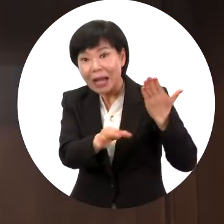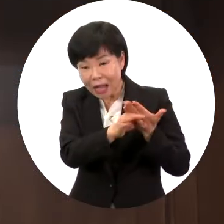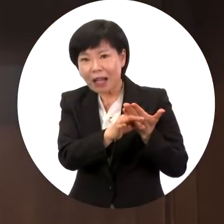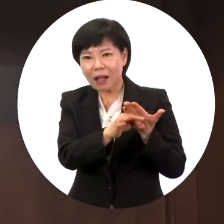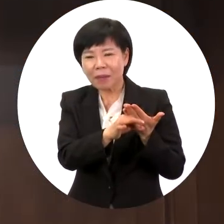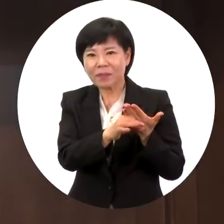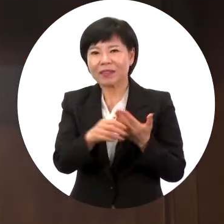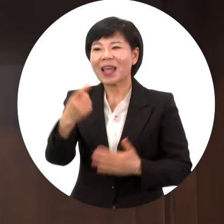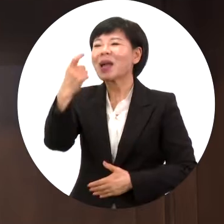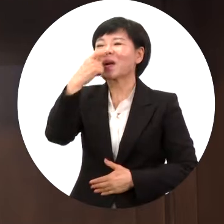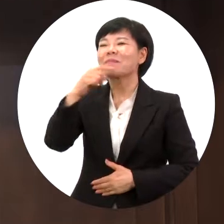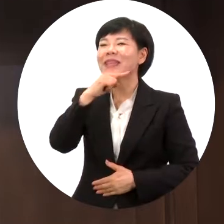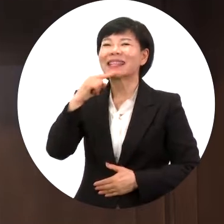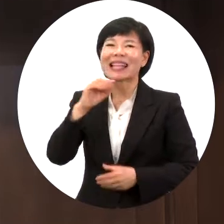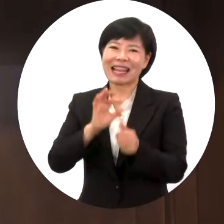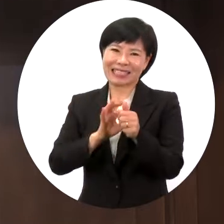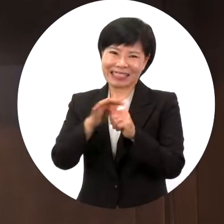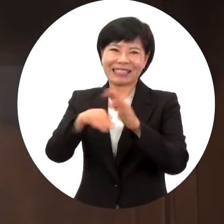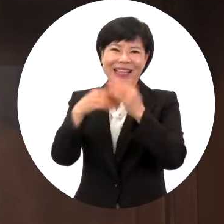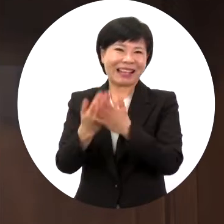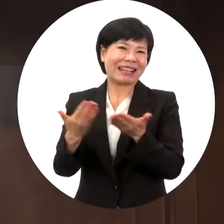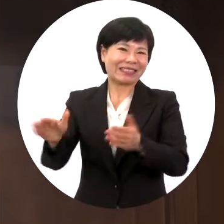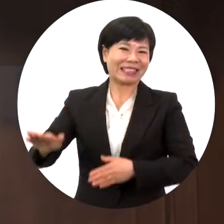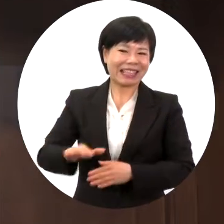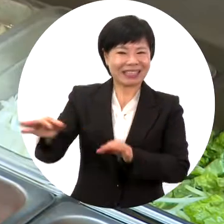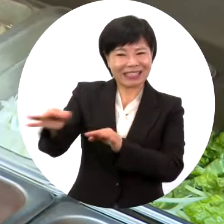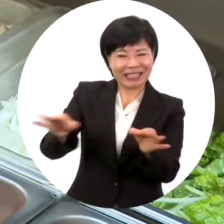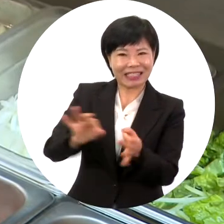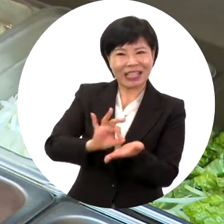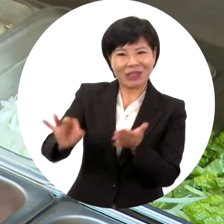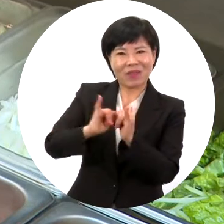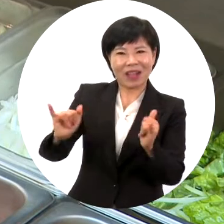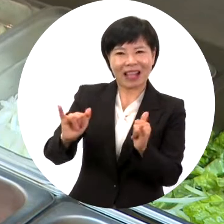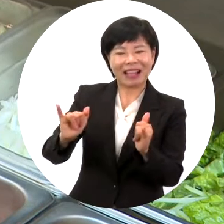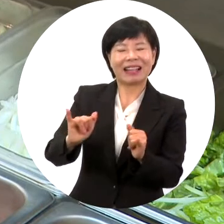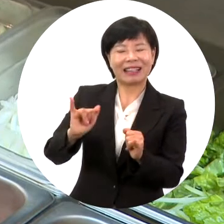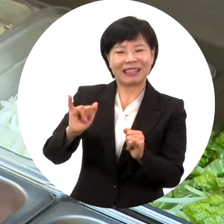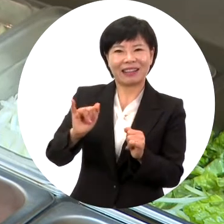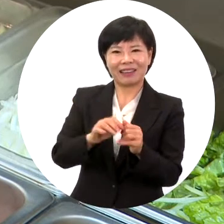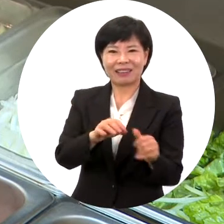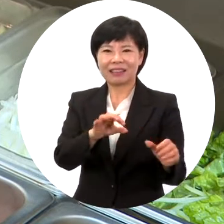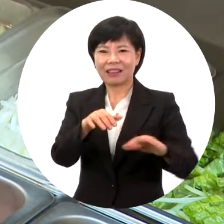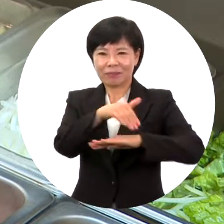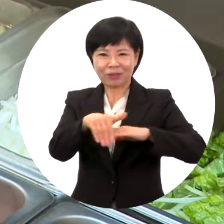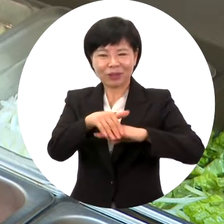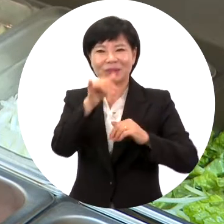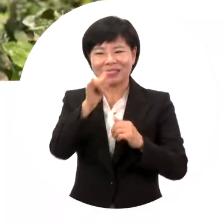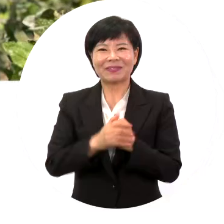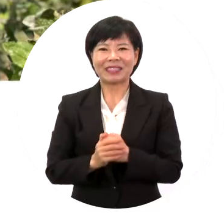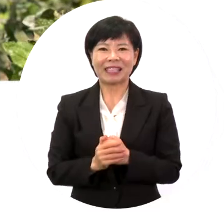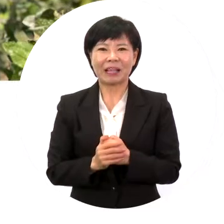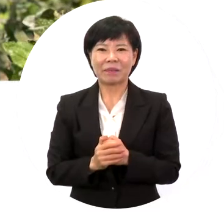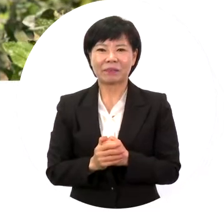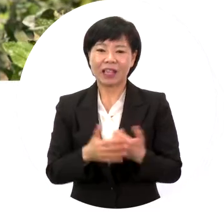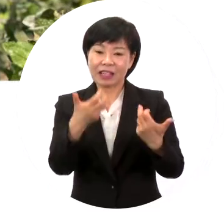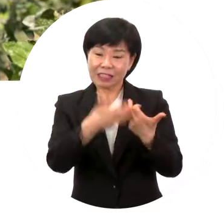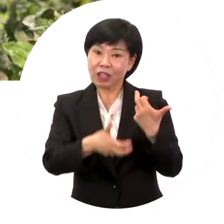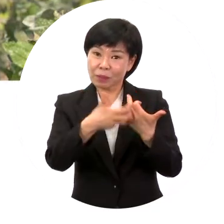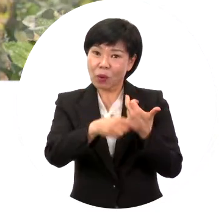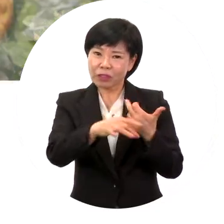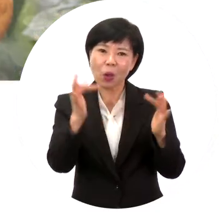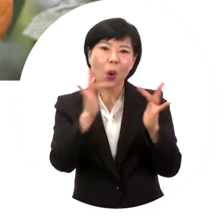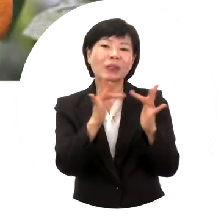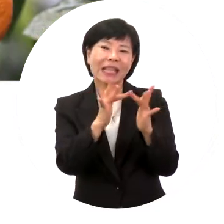이용객에게는 메가 커피 딸기 스무디를 제공하는 착한 가격 업소 이용 활성화 이벤트도 개최합니다. 온라인 쇼핑몰